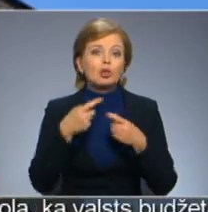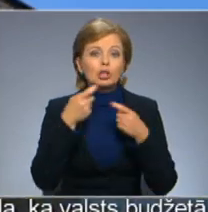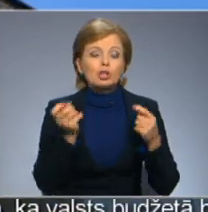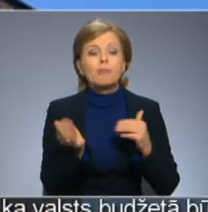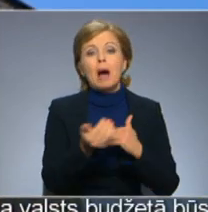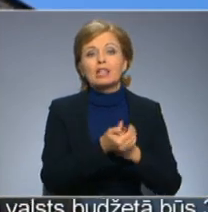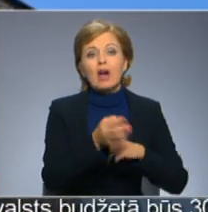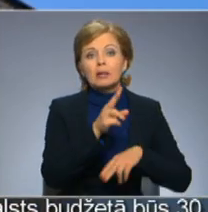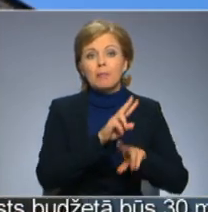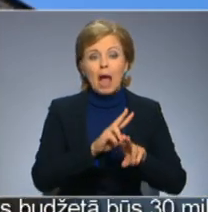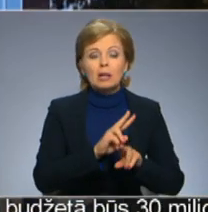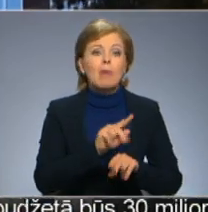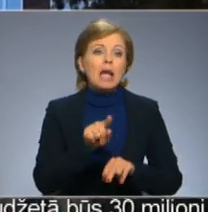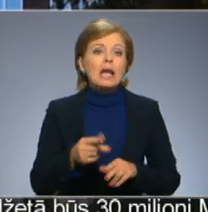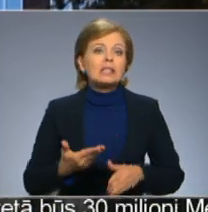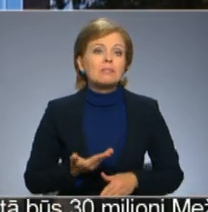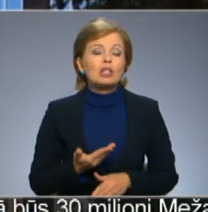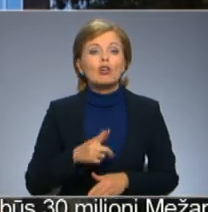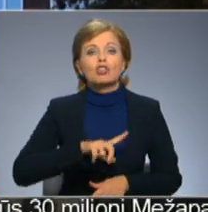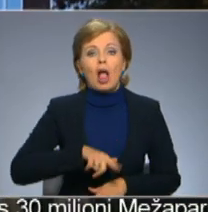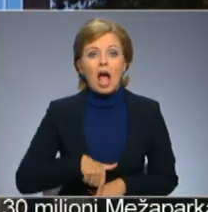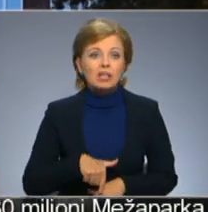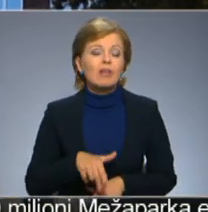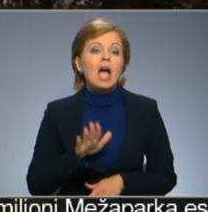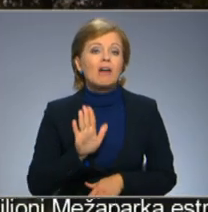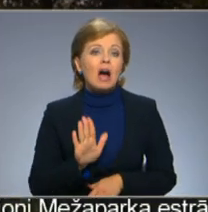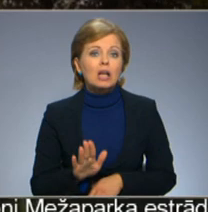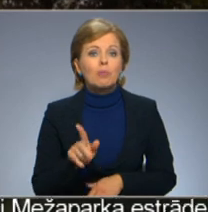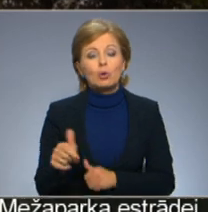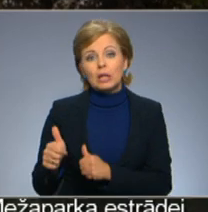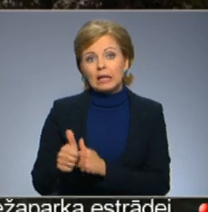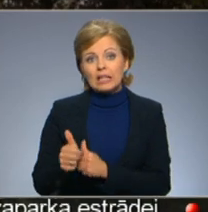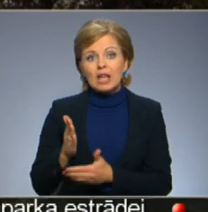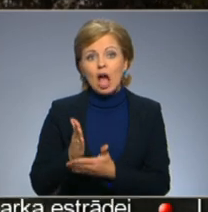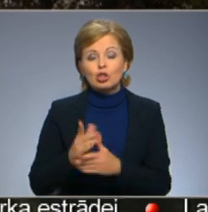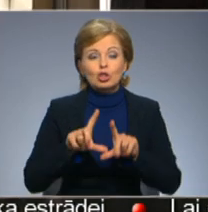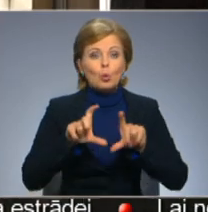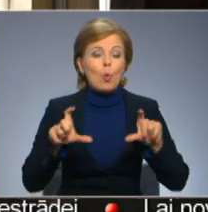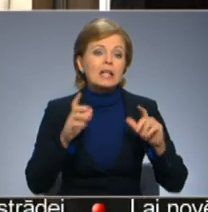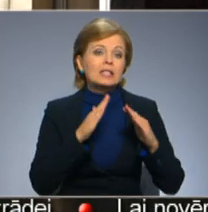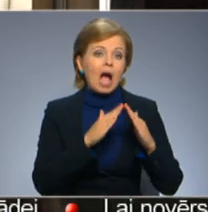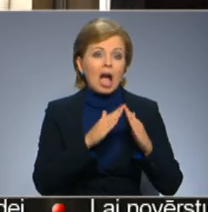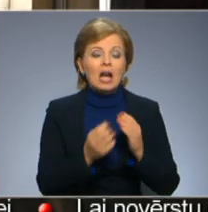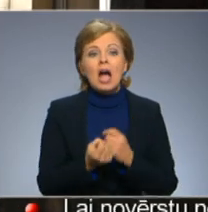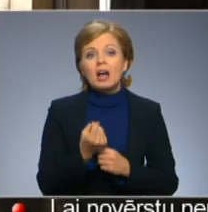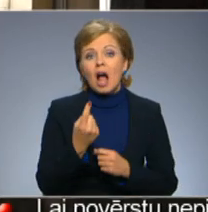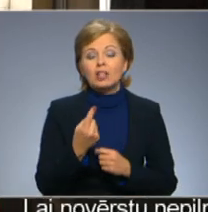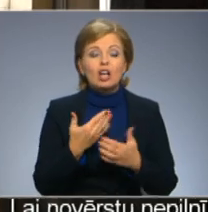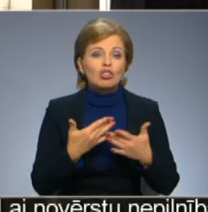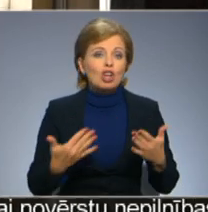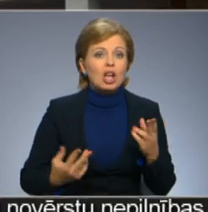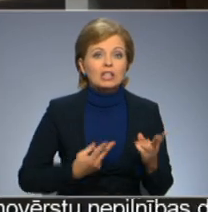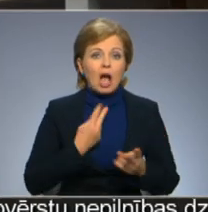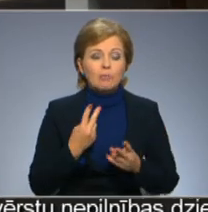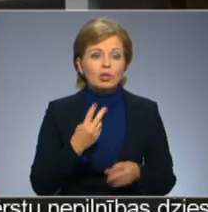patvērumu meklētāju izmitināšanu Latvijā, bet tas, ka tie varētu būt līdzās esošās skolas ēkās, radīja dažādas emocijas.